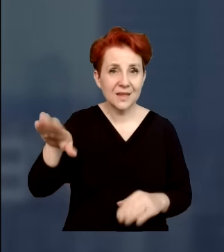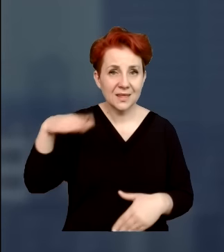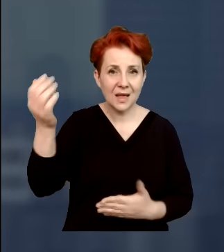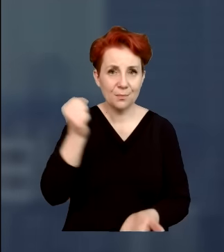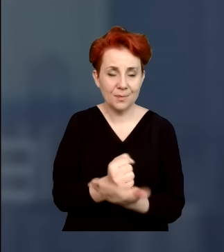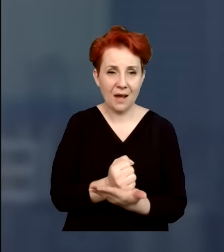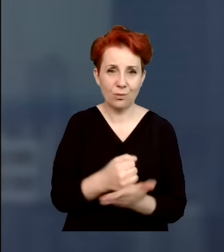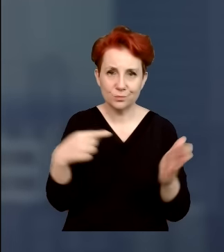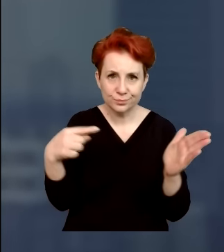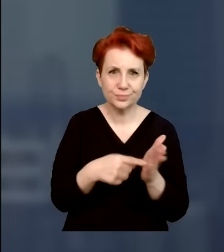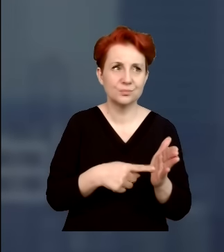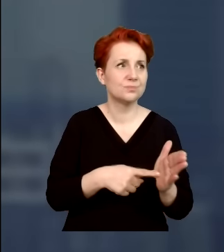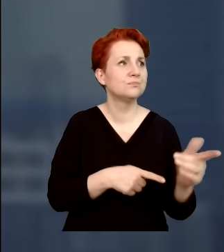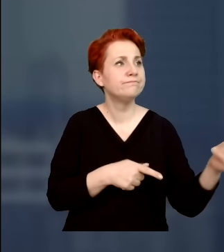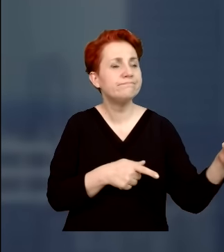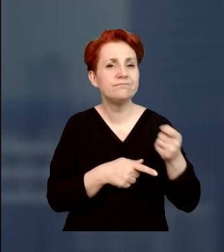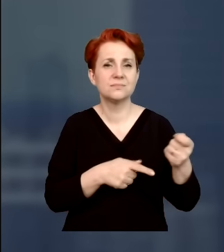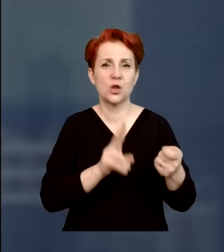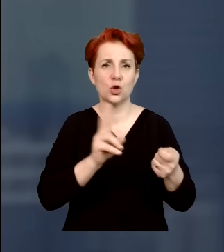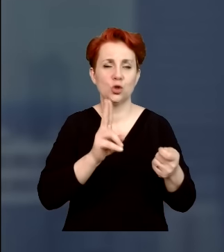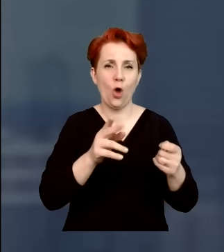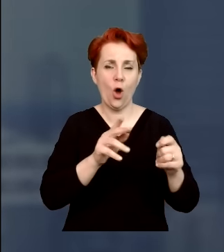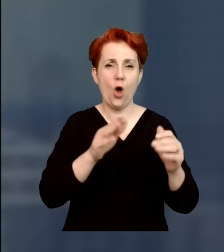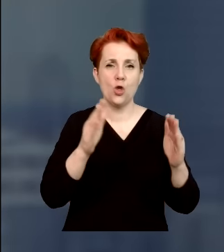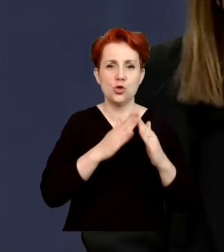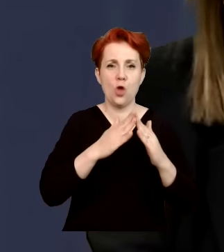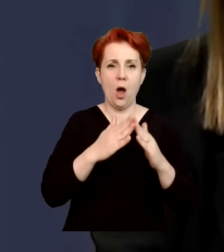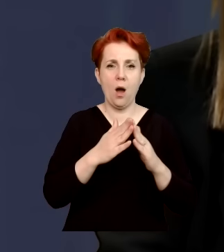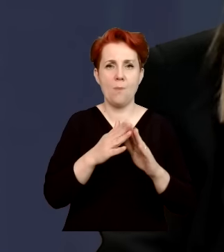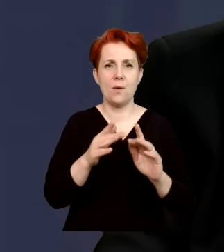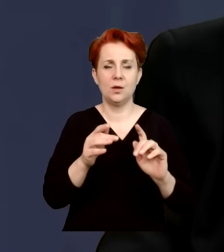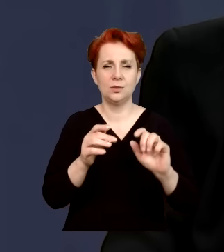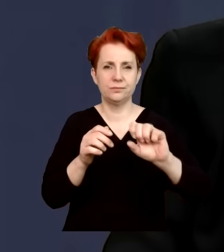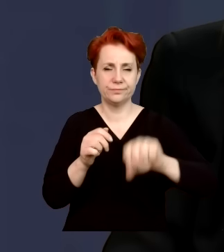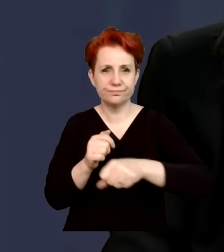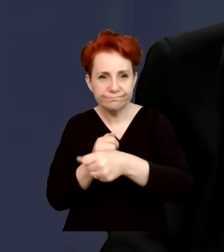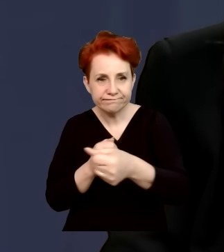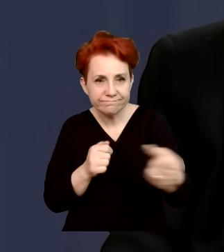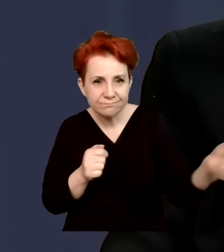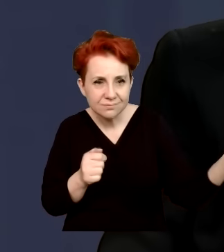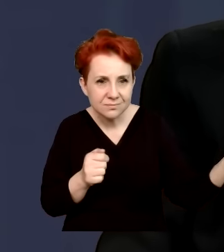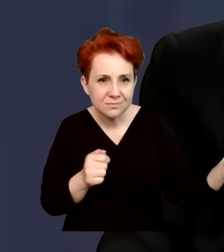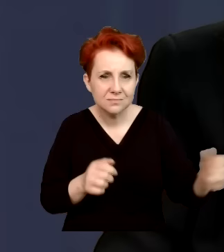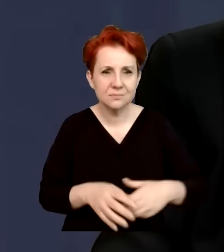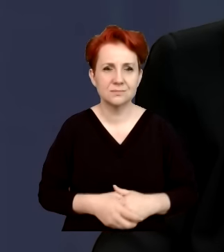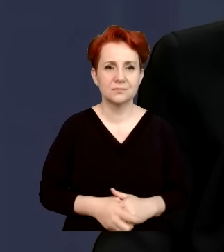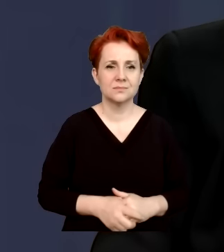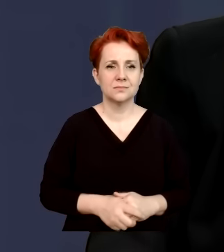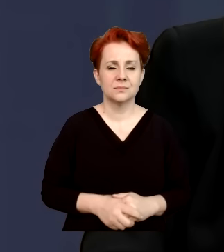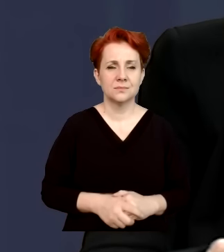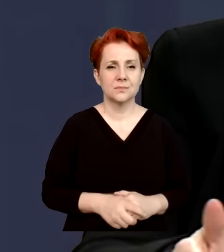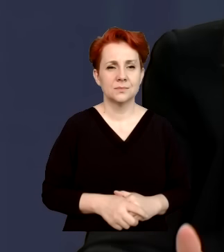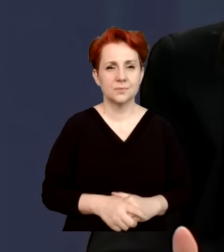wyznaczenia przynajmniej kogoś, kto ten dom Panie otworzy. Redaktor, wyważanie po drugiej drzwi, stronie mamy bandytów. Bramy. Po prostu to są bandyci. No to ci sami bandyci,